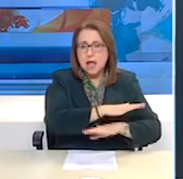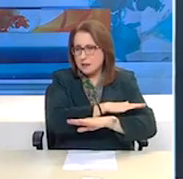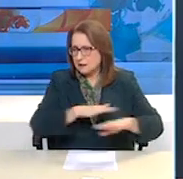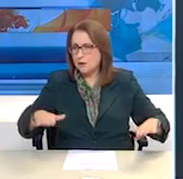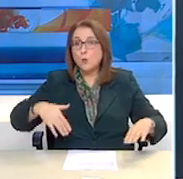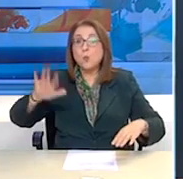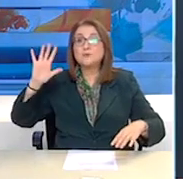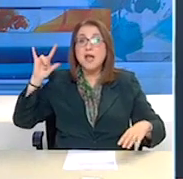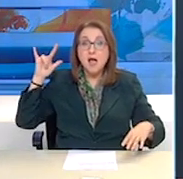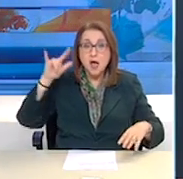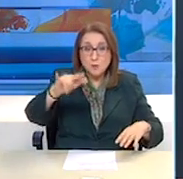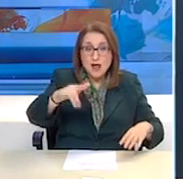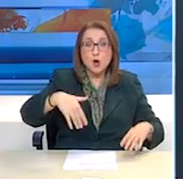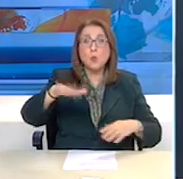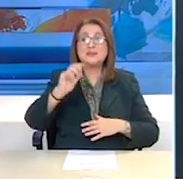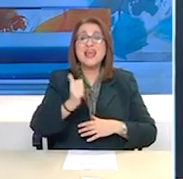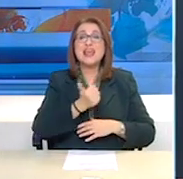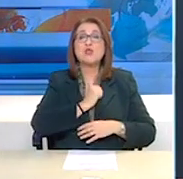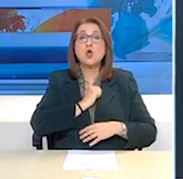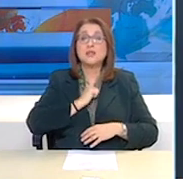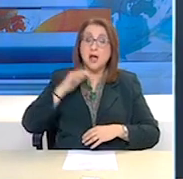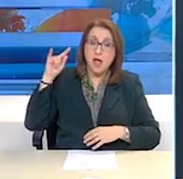ιδιωτικών αεροσκαφών και ιδιωτικών ελικοπτέρων.